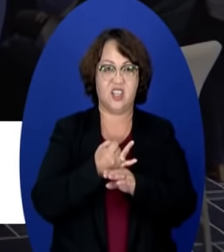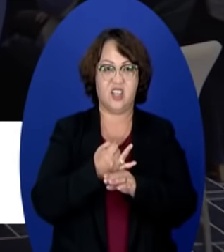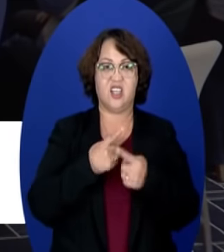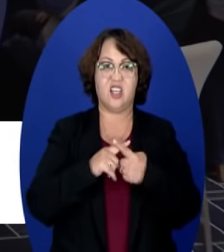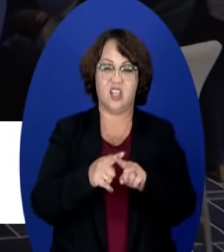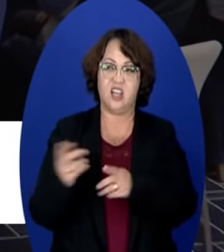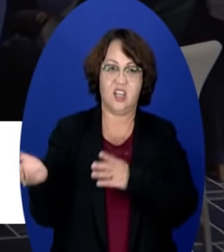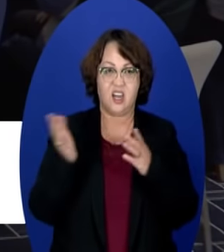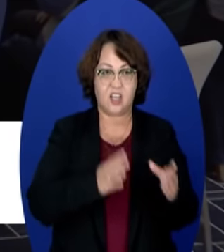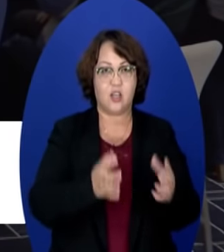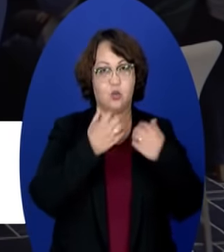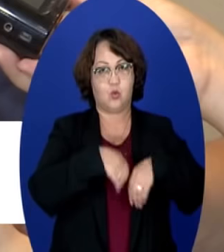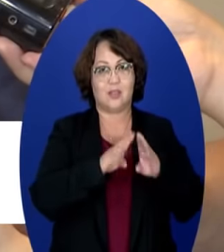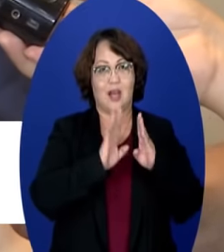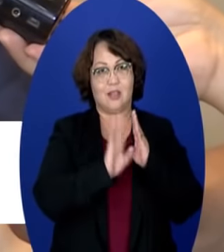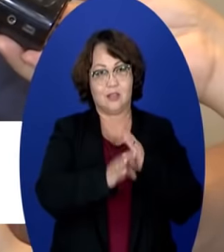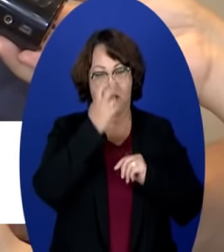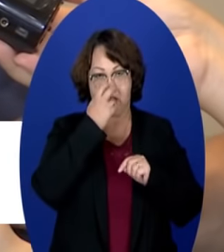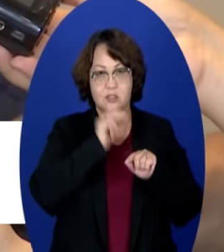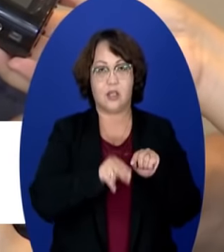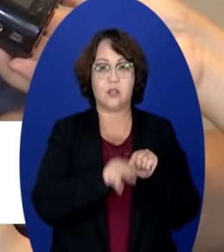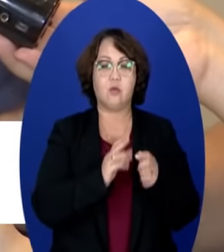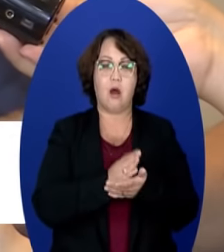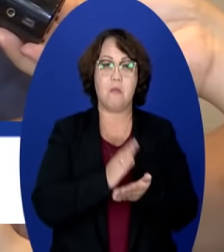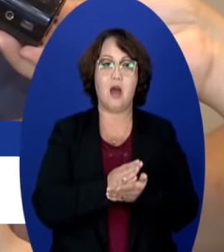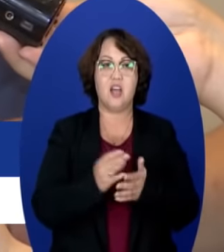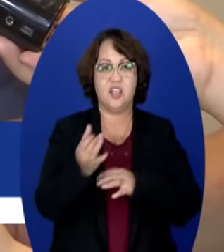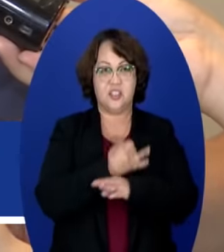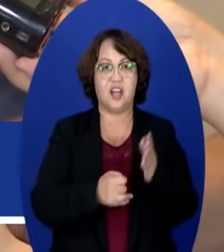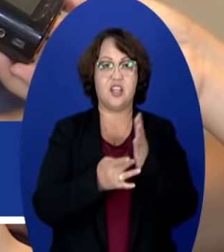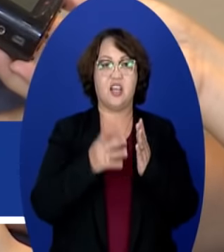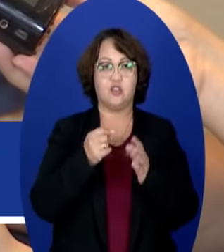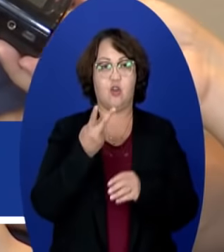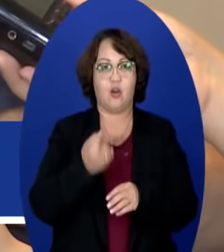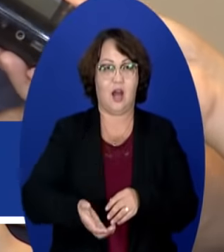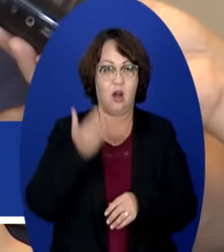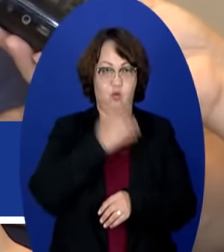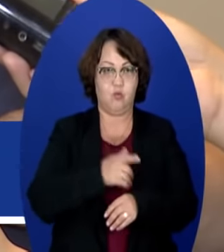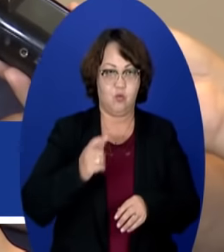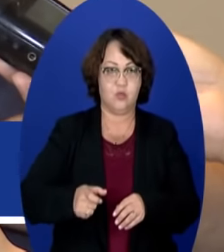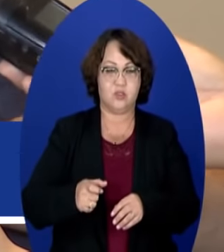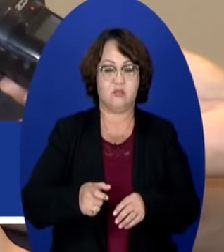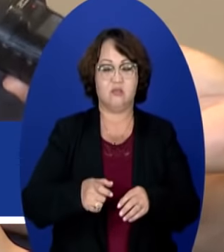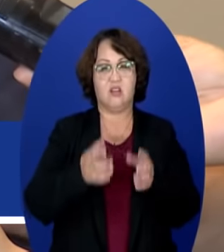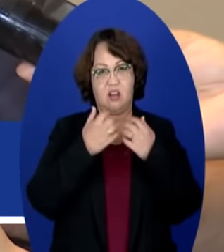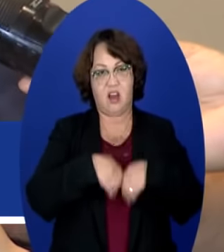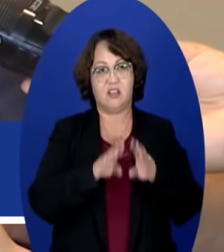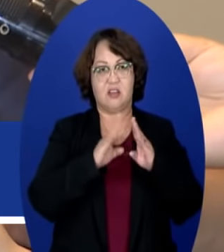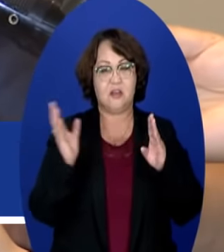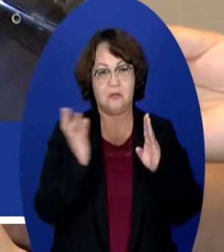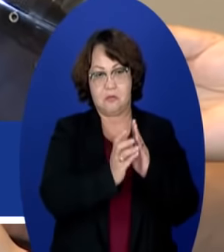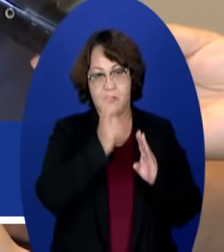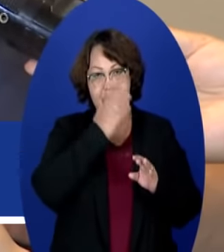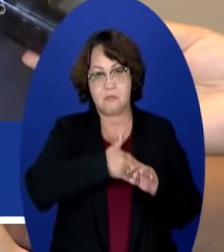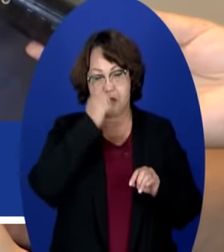нэвтрүүлж тусгаарлсан байна. Ажил хийх ихний инженер техникийн ажилд 20 гаруй ирээд одоо карантинтай байгаа. Одоо тэр хугацаанд гарч ирэхээр бид